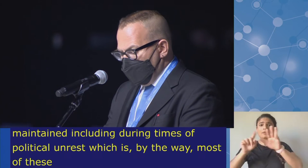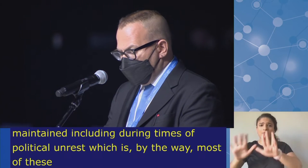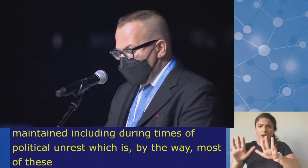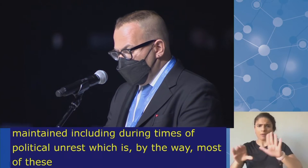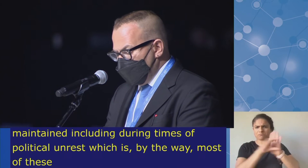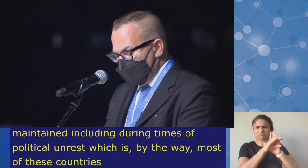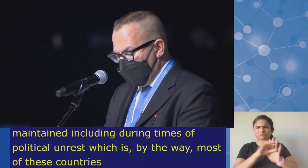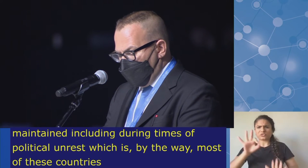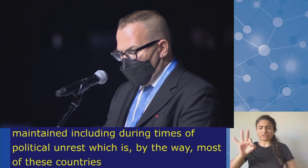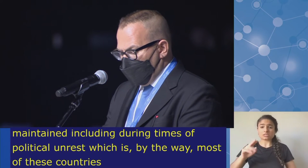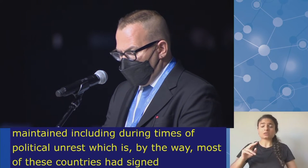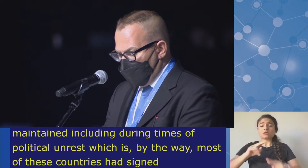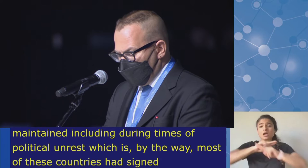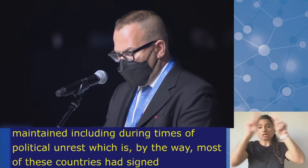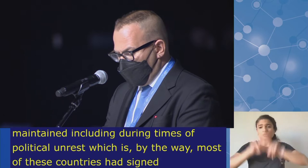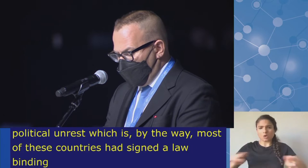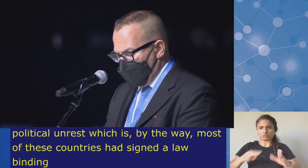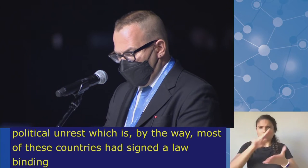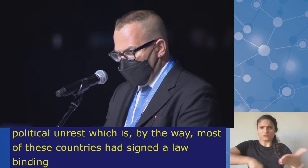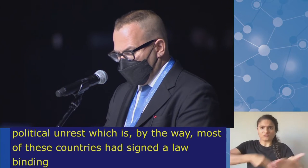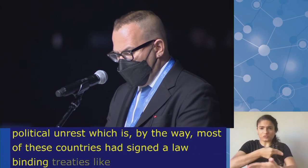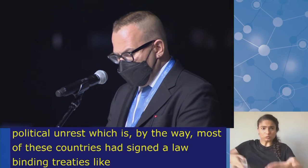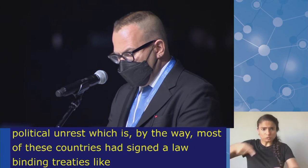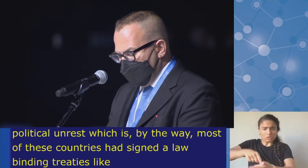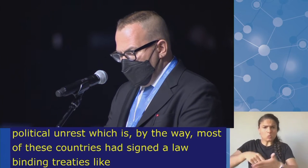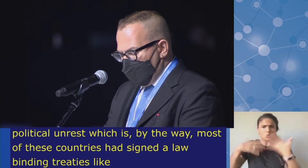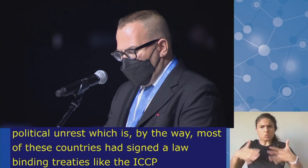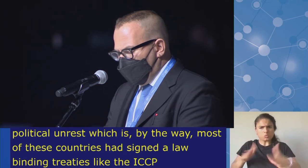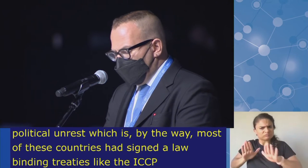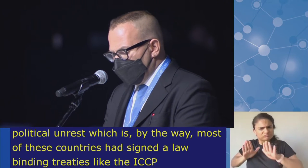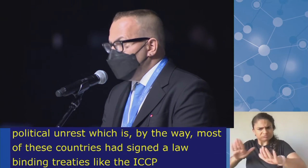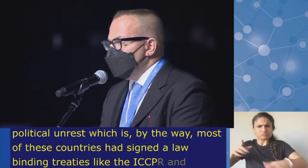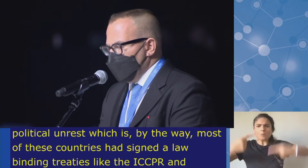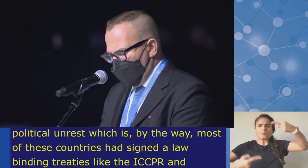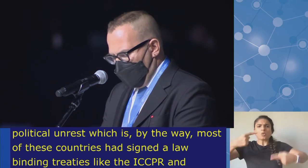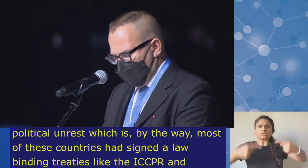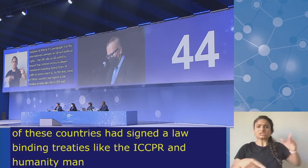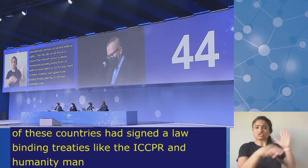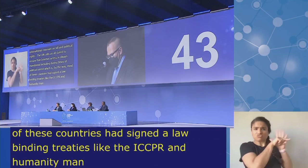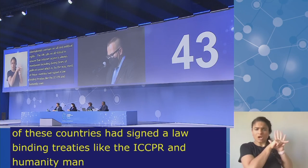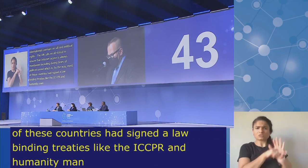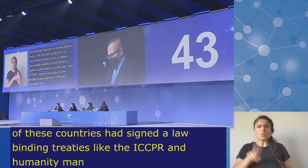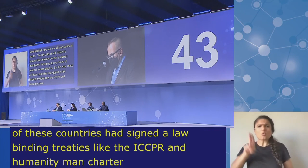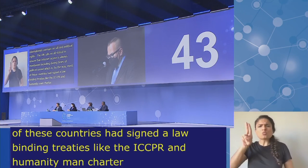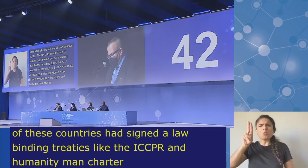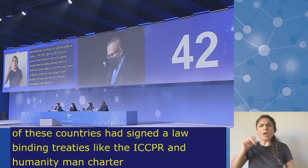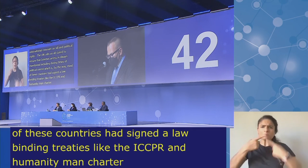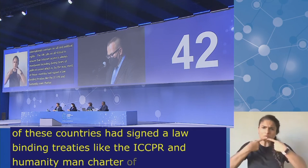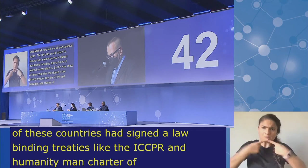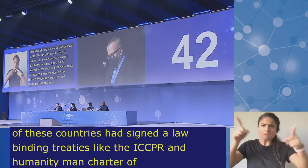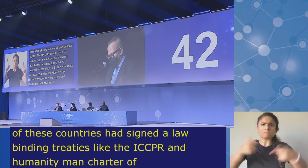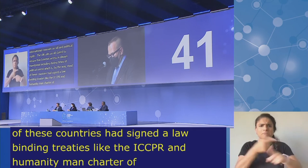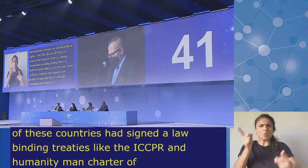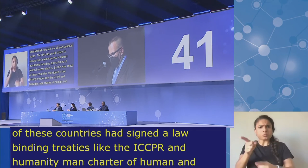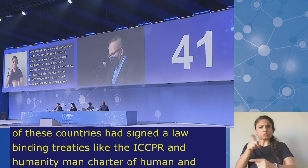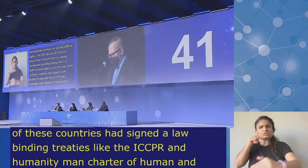ООН призывает все страны к тому, чтобы избегать этого типа явлений. И с целью,